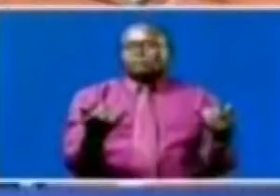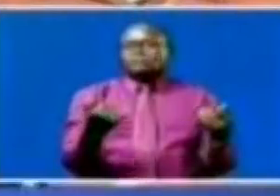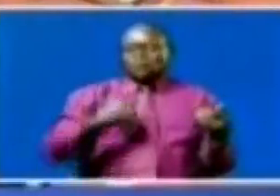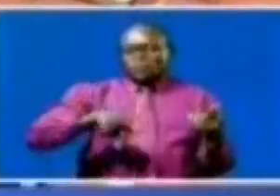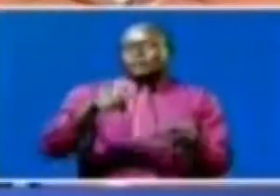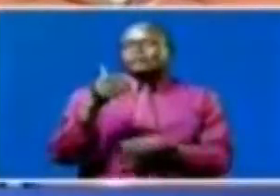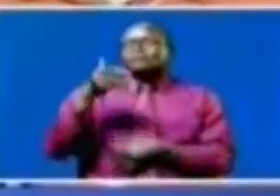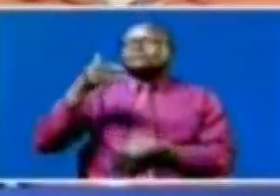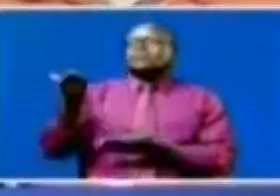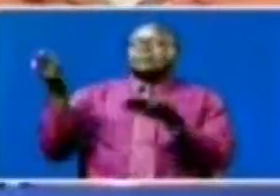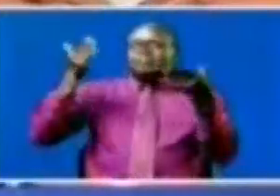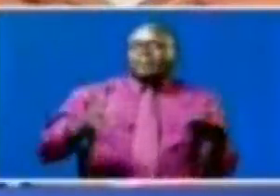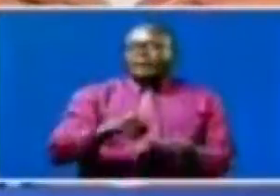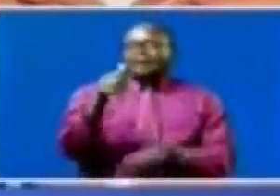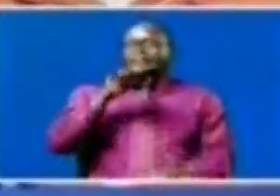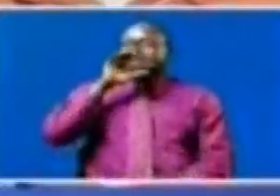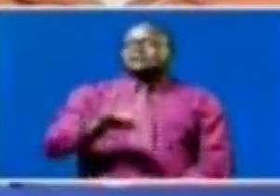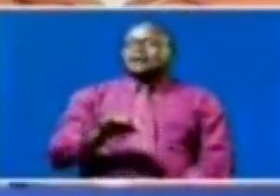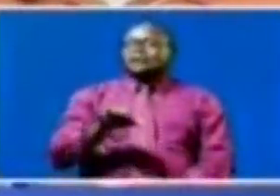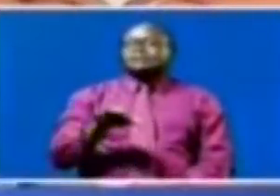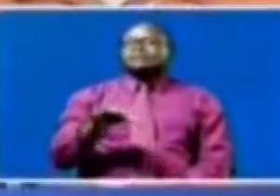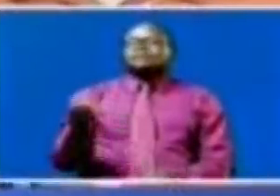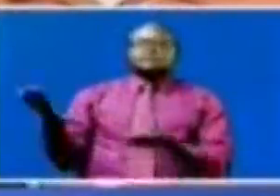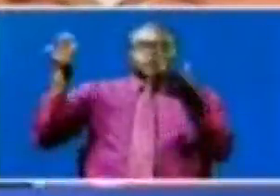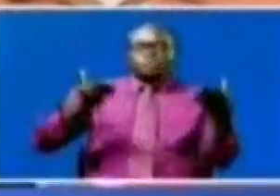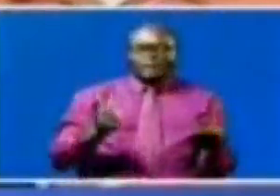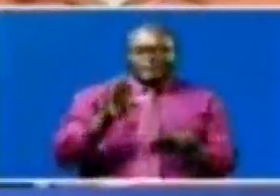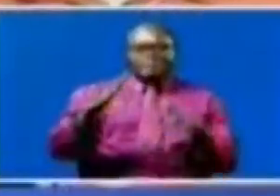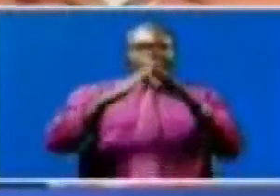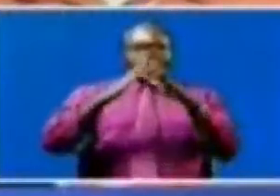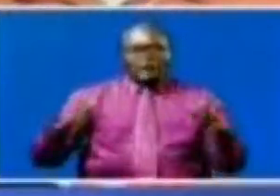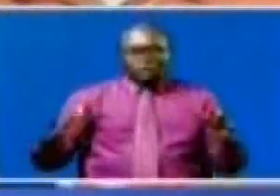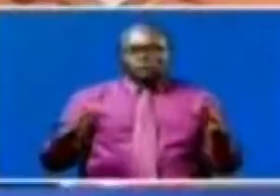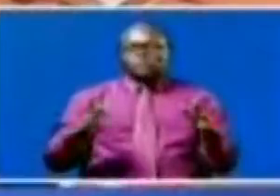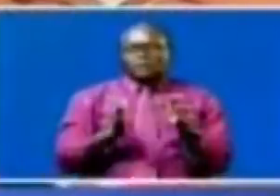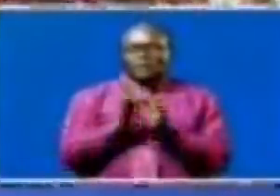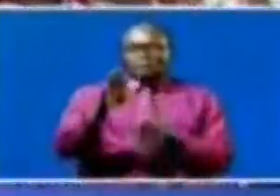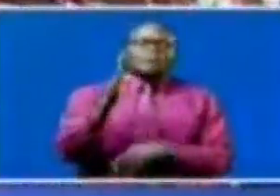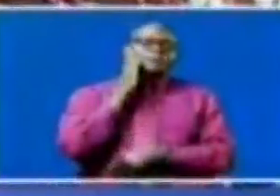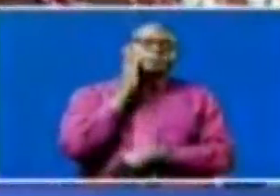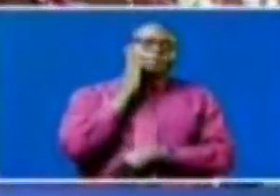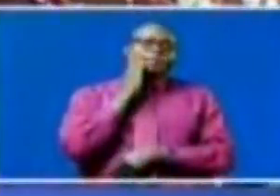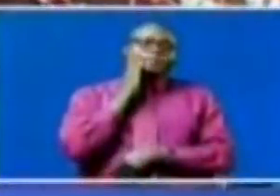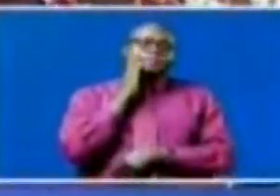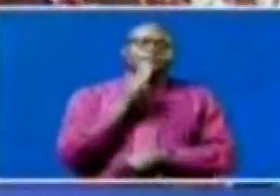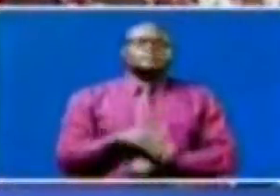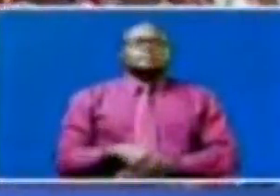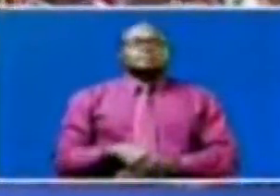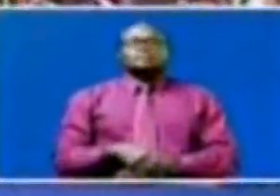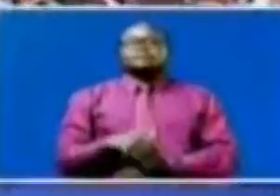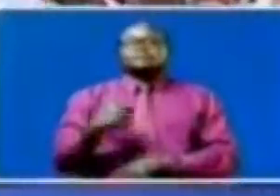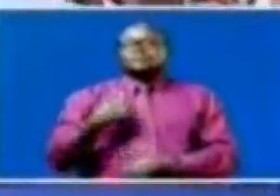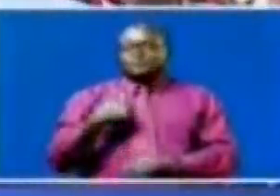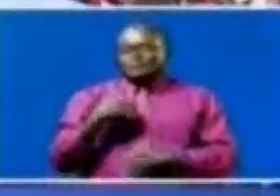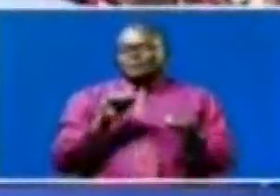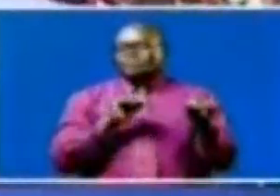tunasumama tumeleta huyo kijana kumuigiza kwa nyumba yao kwa mama yake. Nilikuja kutoka